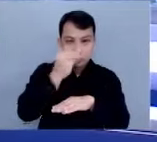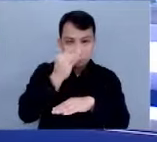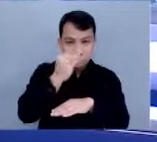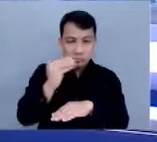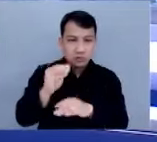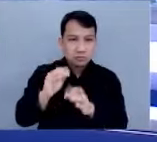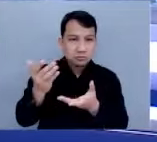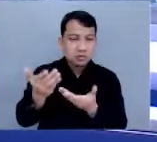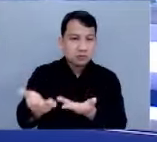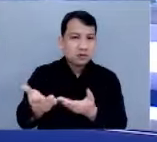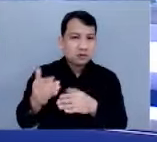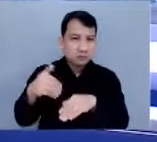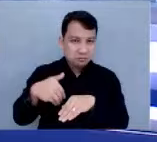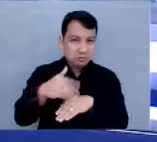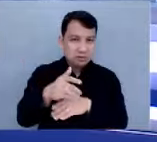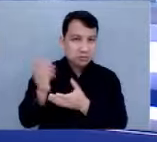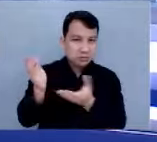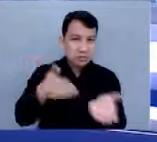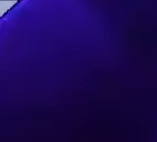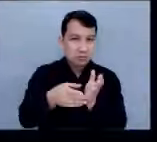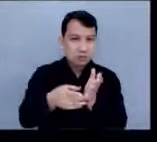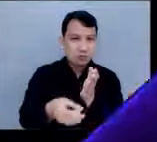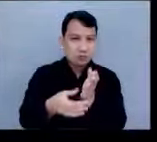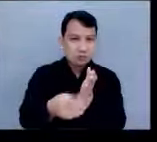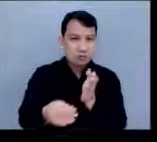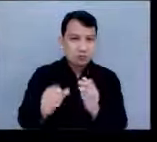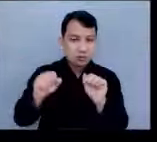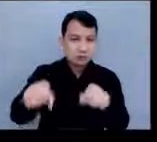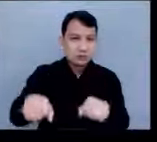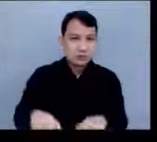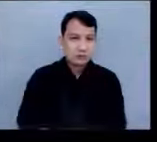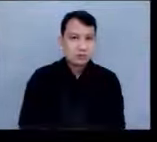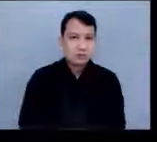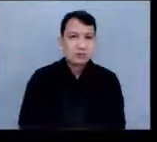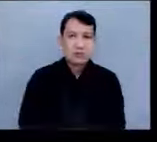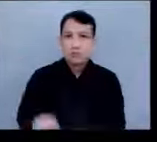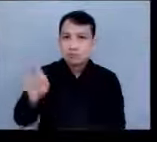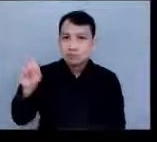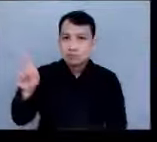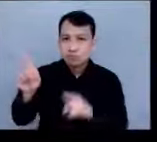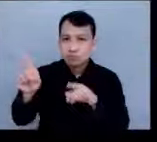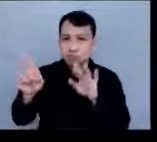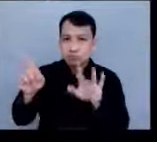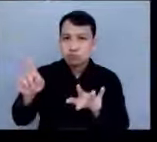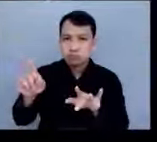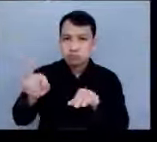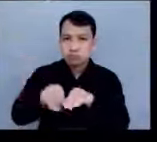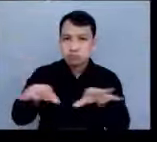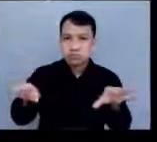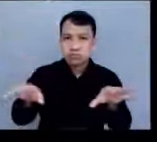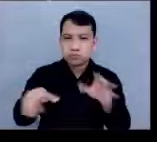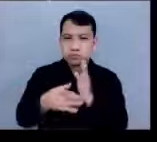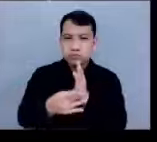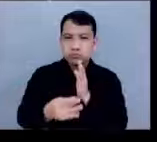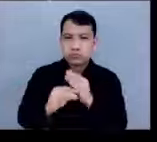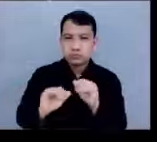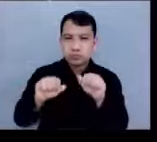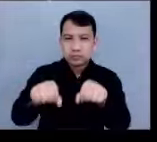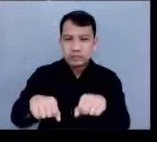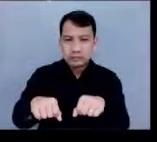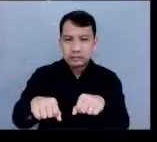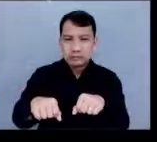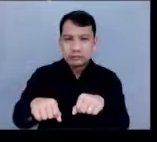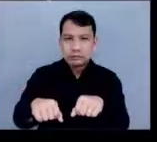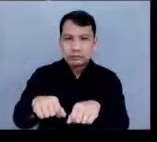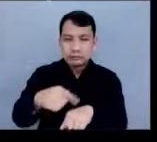Nasa frontline na balitang yan si Brian Basa. Grabe mga kababayan, ito ho. Nagkalat na langis sa dalampasigan at nangingitim